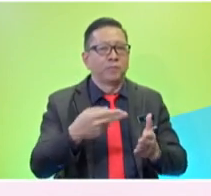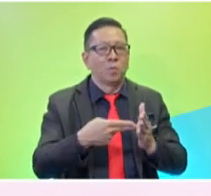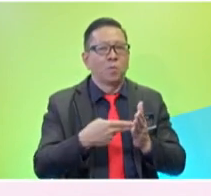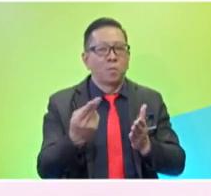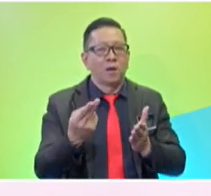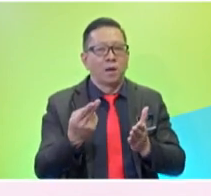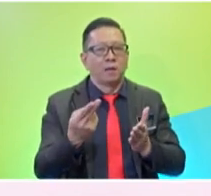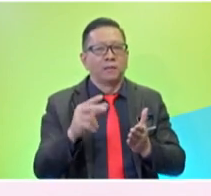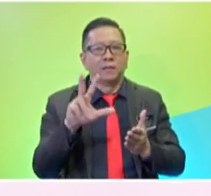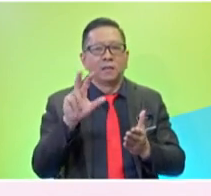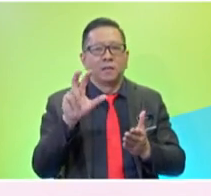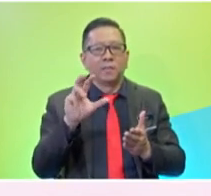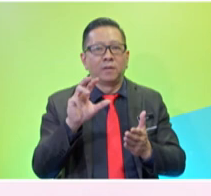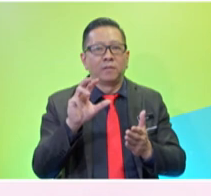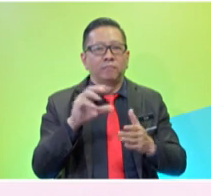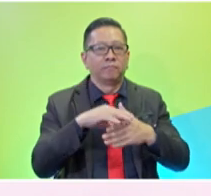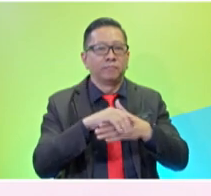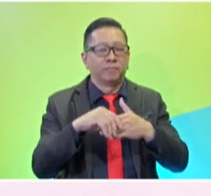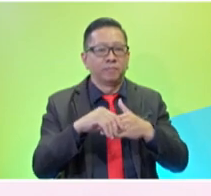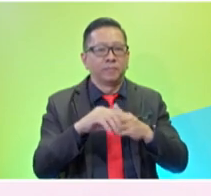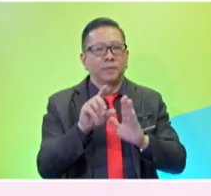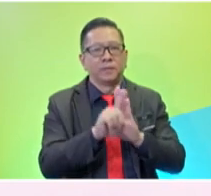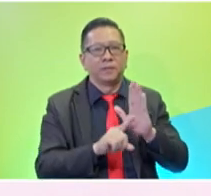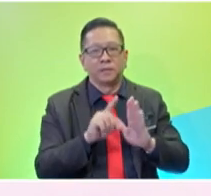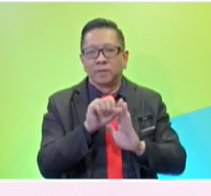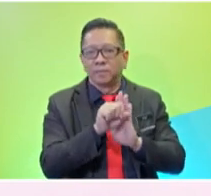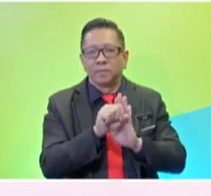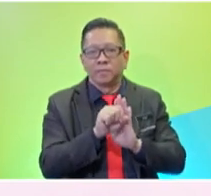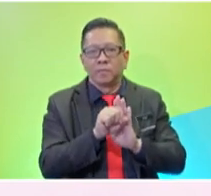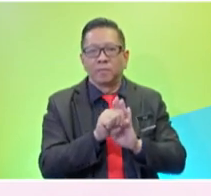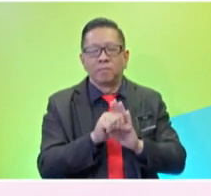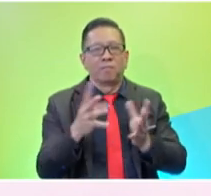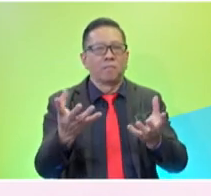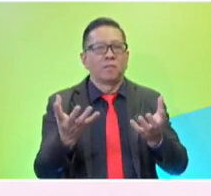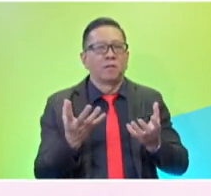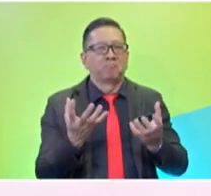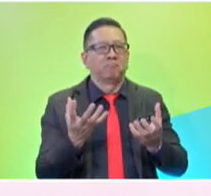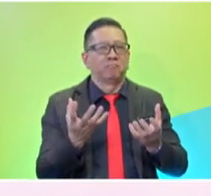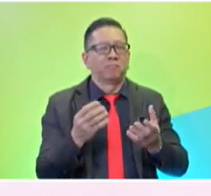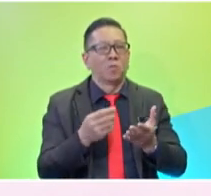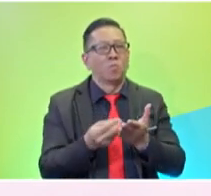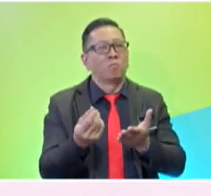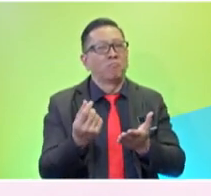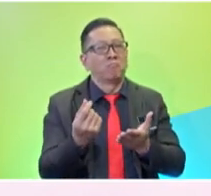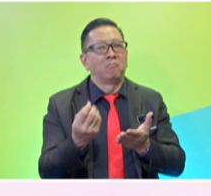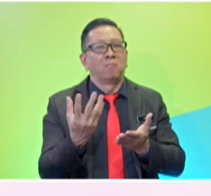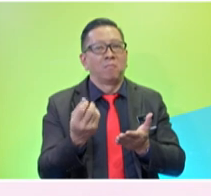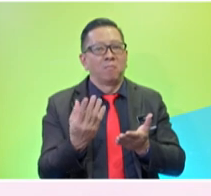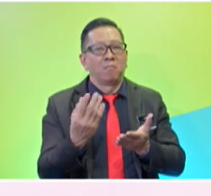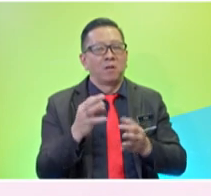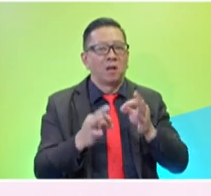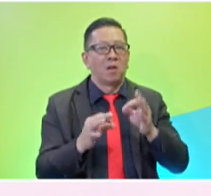30 ringgit per jam berapakah upah yang diterimanya Jika dia membersihkan halaman sebuah rumah yang berukuran